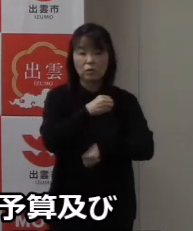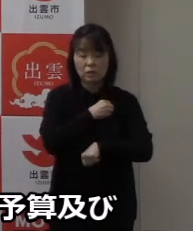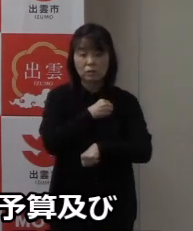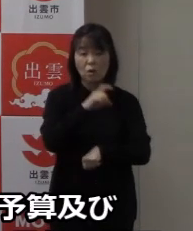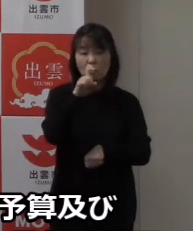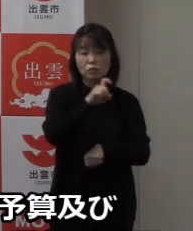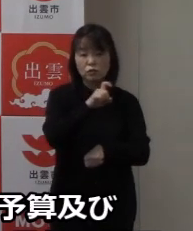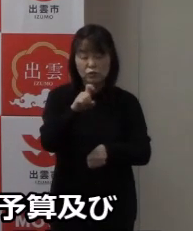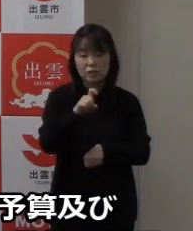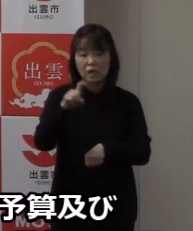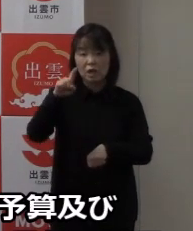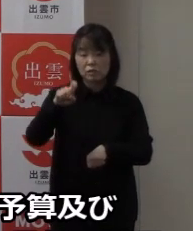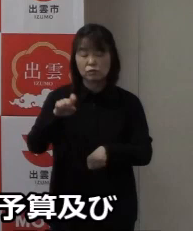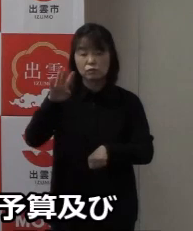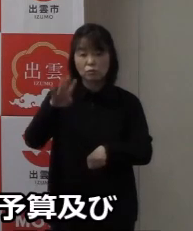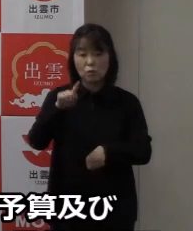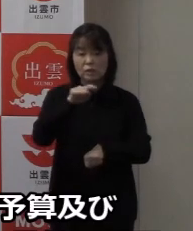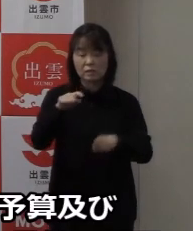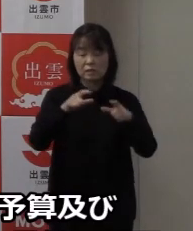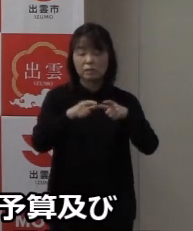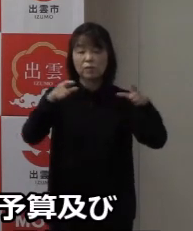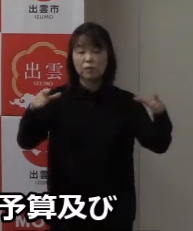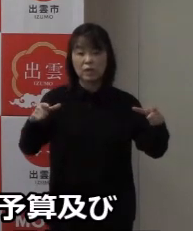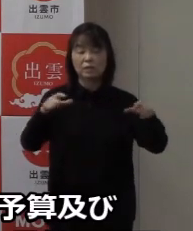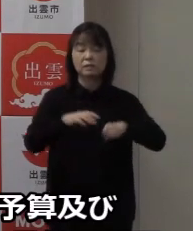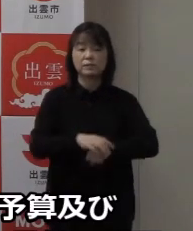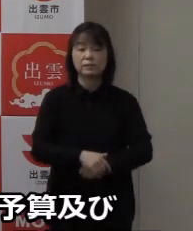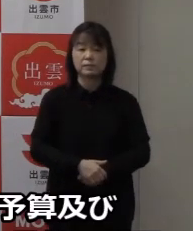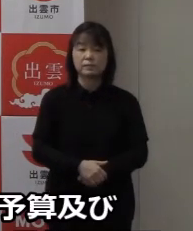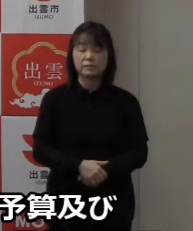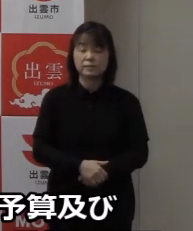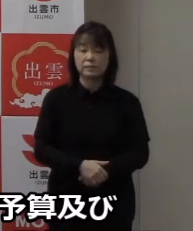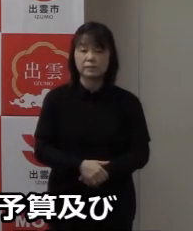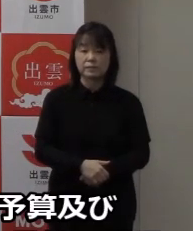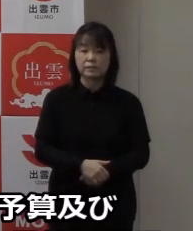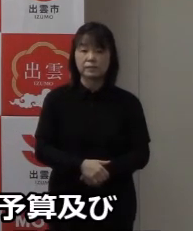から14名に拡充をしていきたいと考えております。